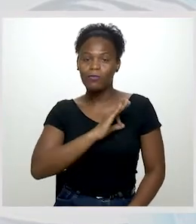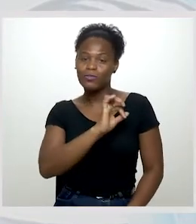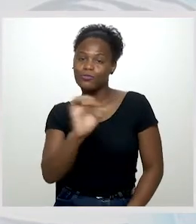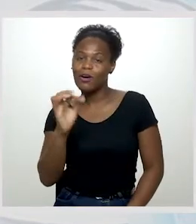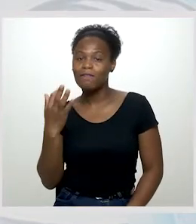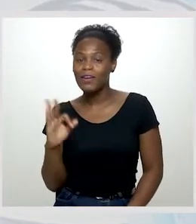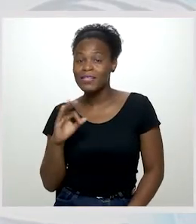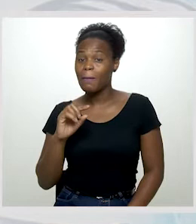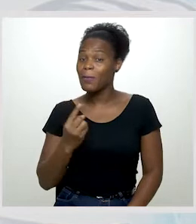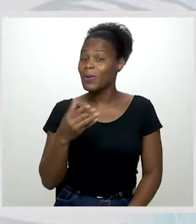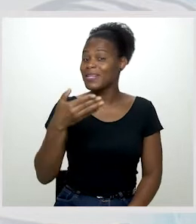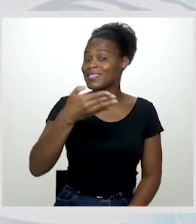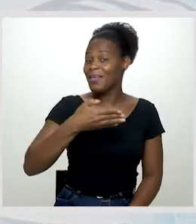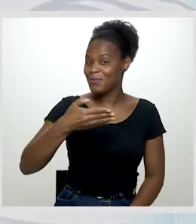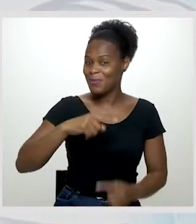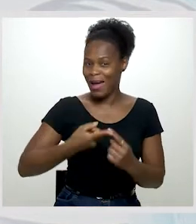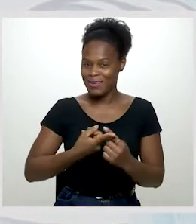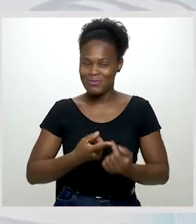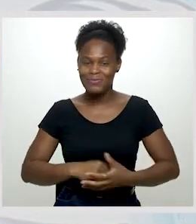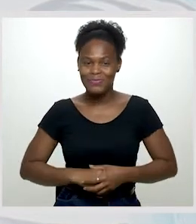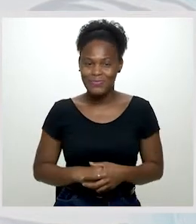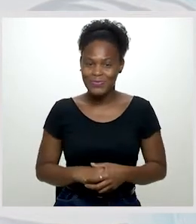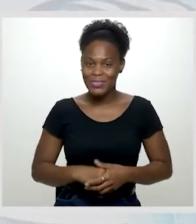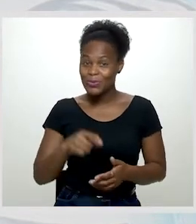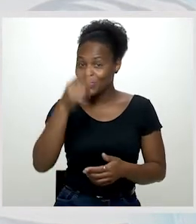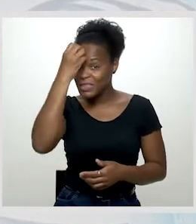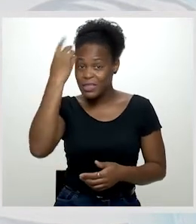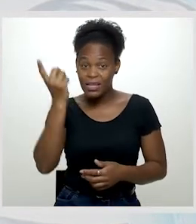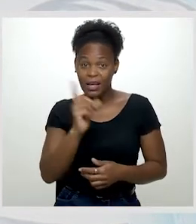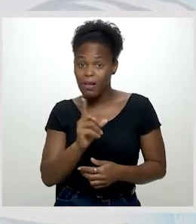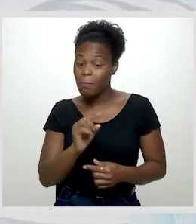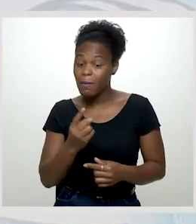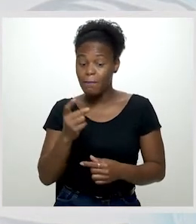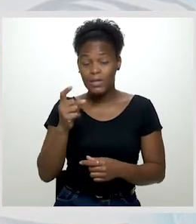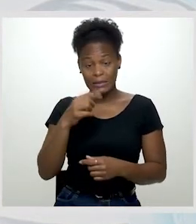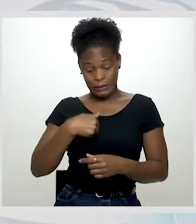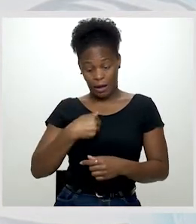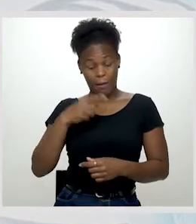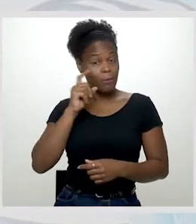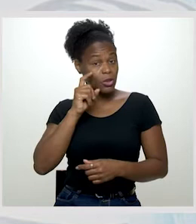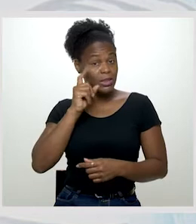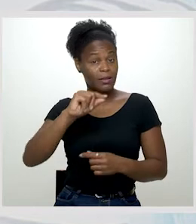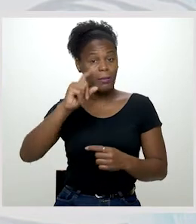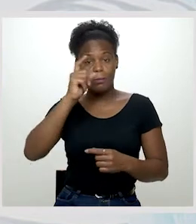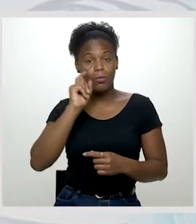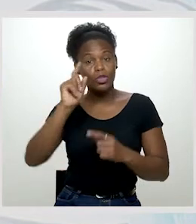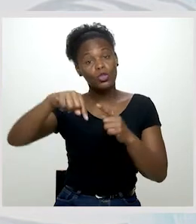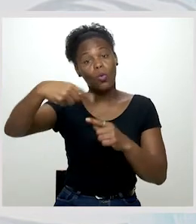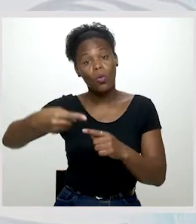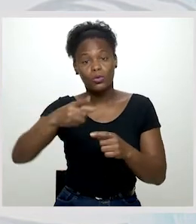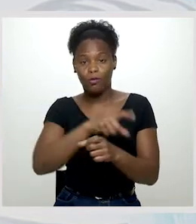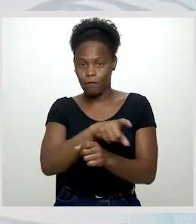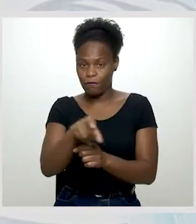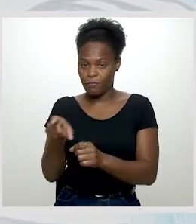français pour la 7e année. N'oubliez pas que pour se protéger et protéger les autres du